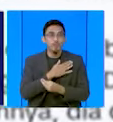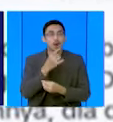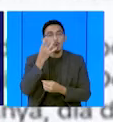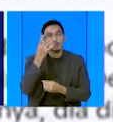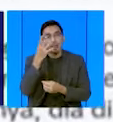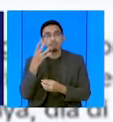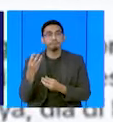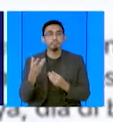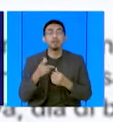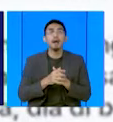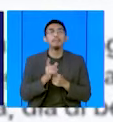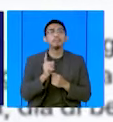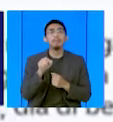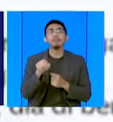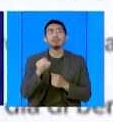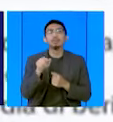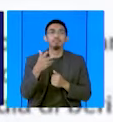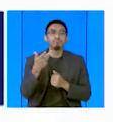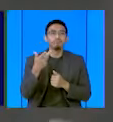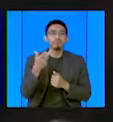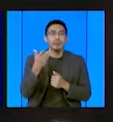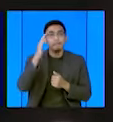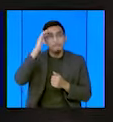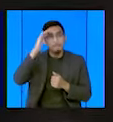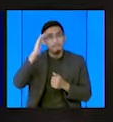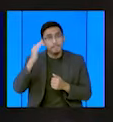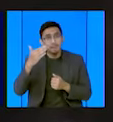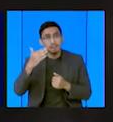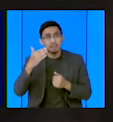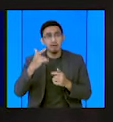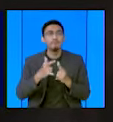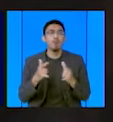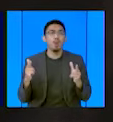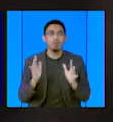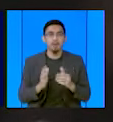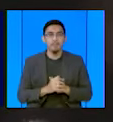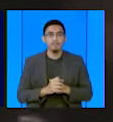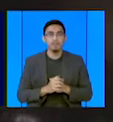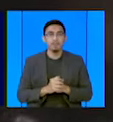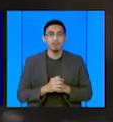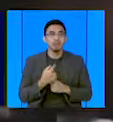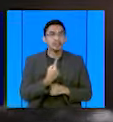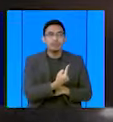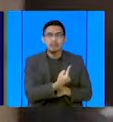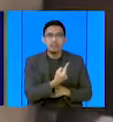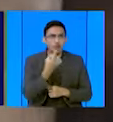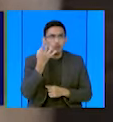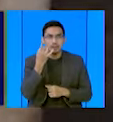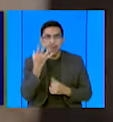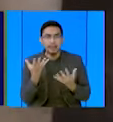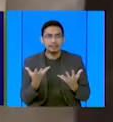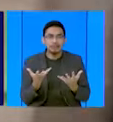kebagian kursi kosong bus yang akan mengantarkan tetangganya berangkat haji. Mas Somret mencari sendiri ojek melakukan perjalanan